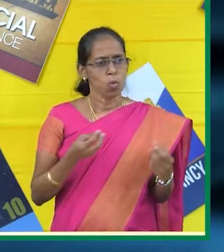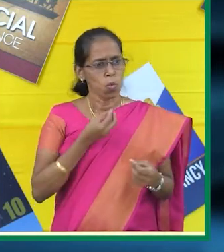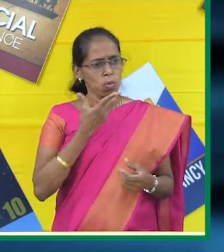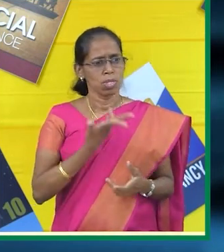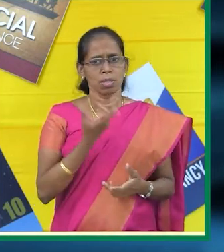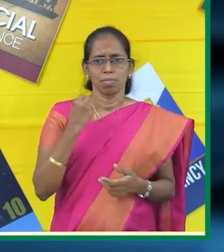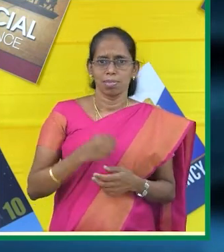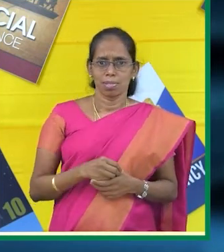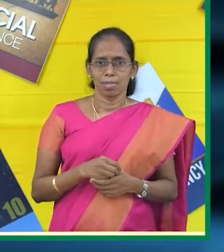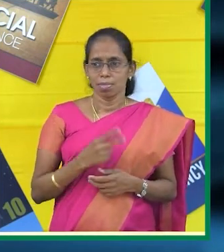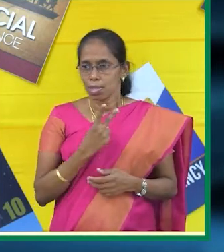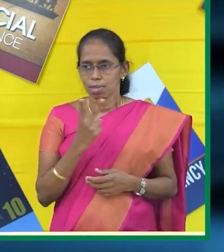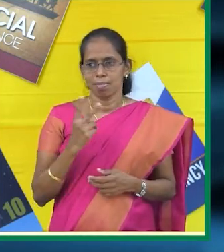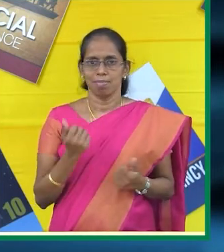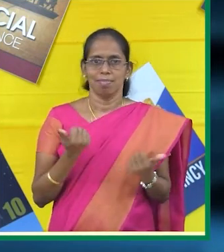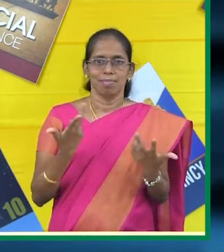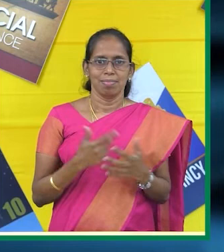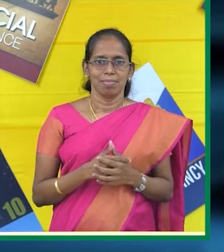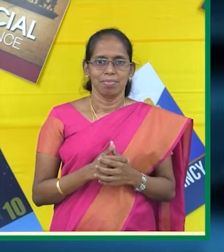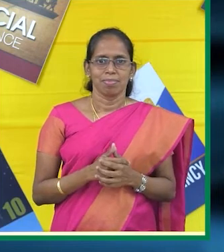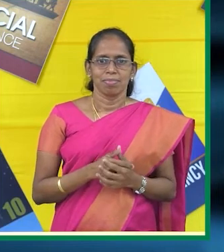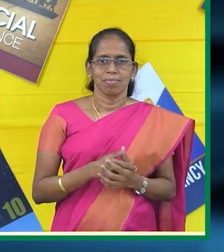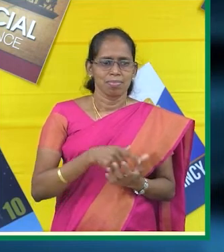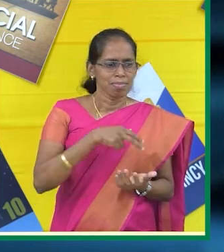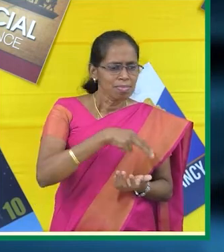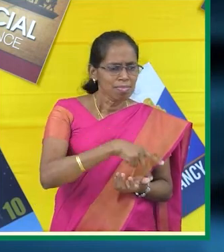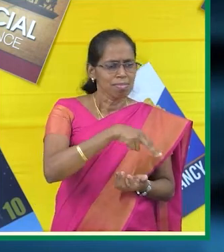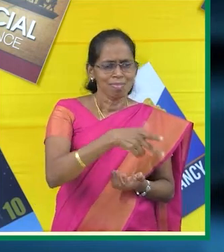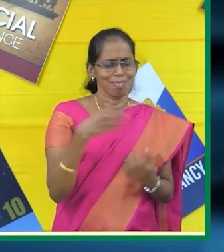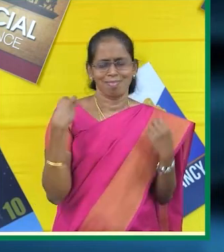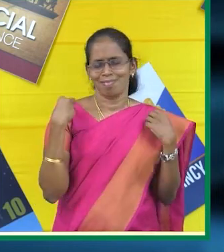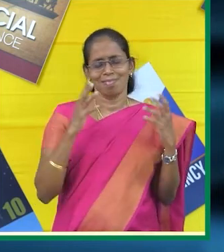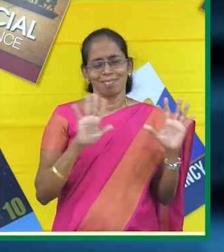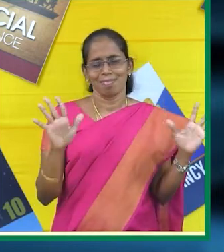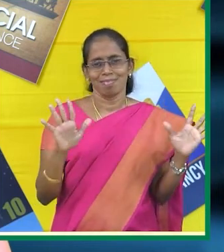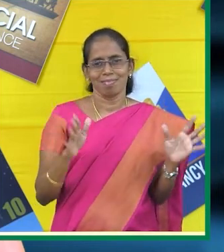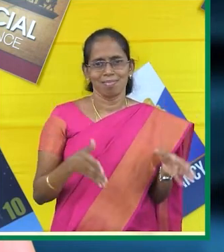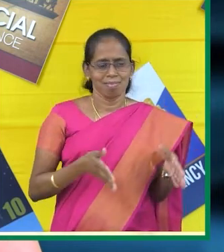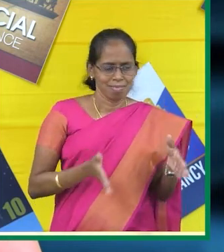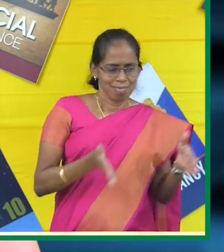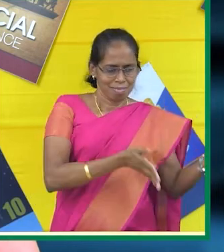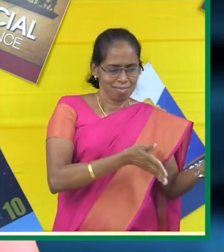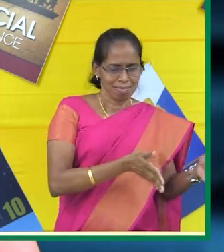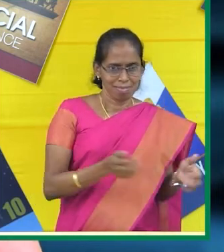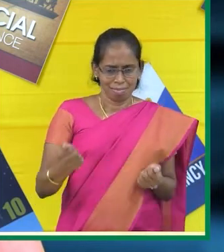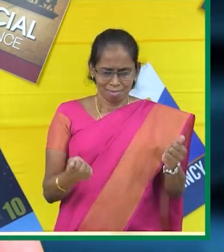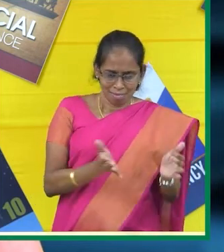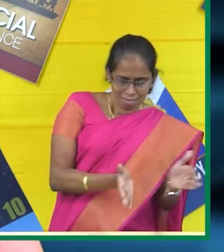கிராமப்புறங்களிலேயும் சரி அவர் அதை பார்க்க முடிகிறது. இப்போ அது நடைபாதை என்பது, இப்போது நாம் ஓரமாக செல்லக்கூடிய நடைபாதையெல்லாம்